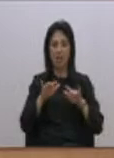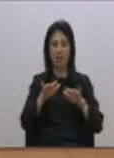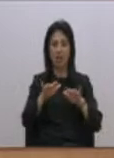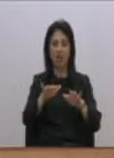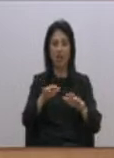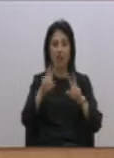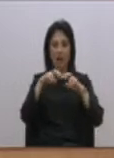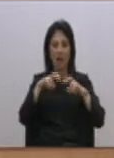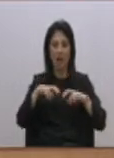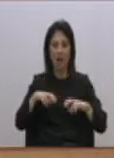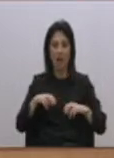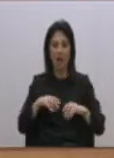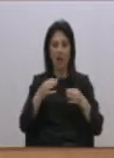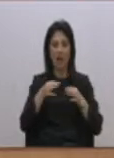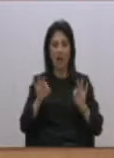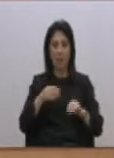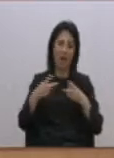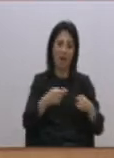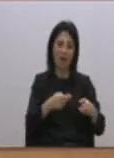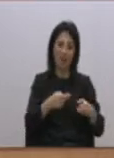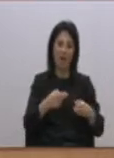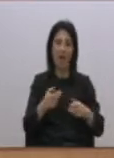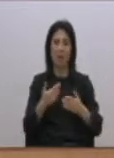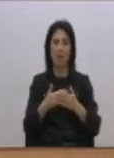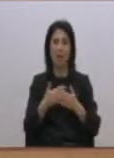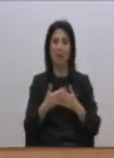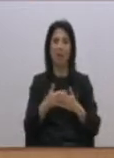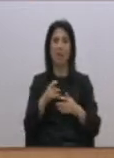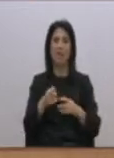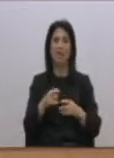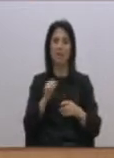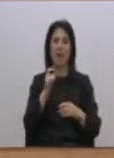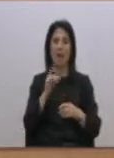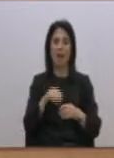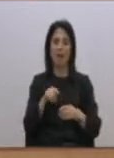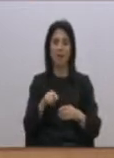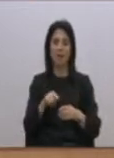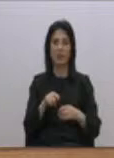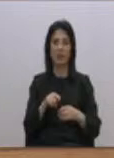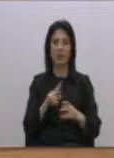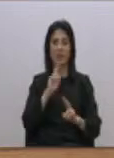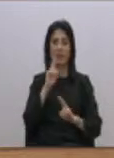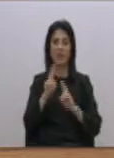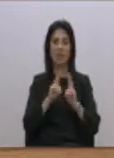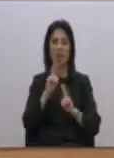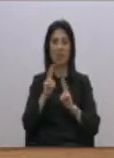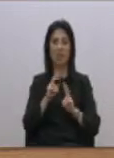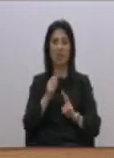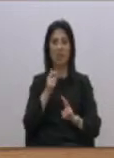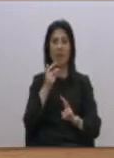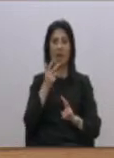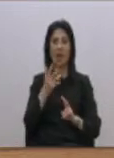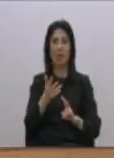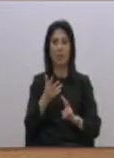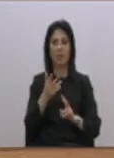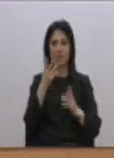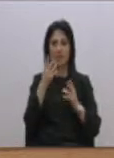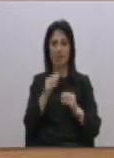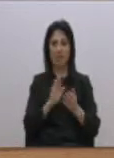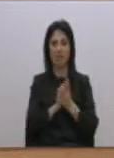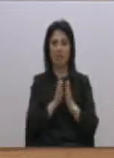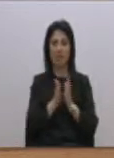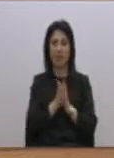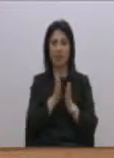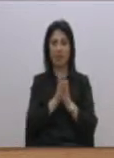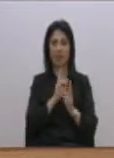ნებართვის გაცემა სასამართლოს აქტით, ეს აქტები საჩივრდება სულ რამდენიმე დღის ვადაკ